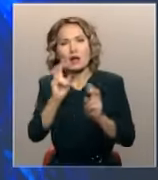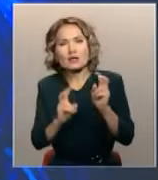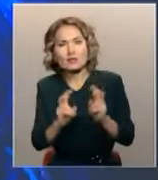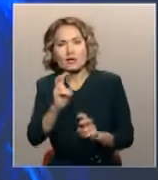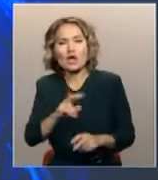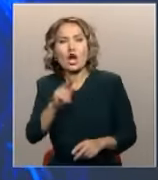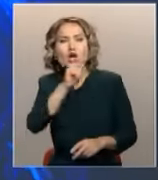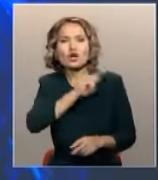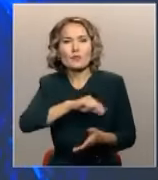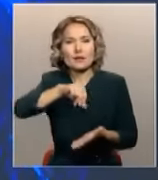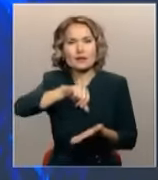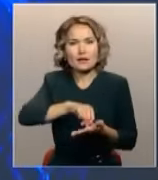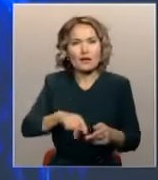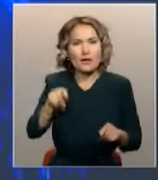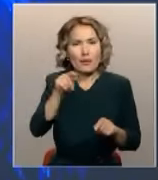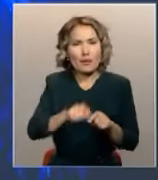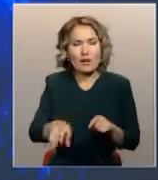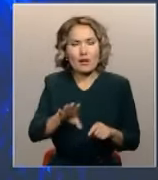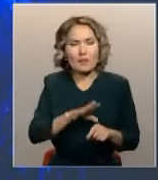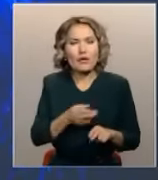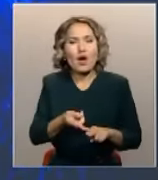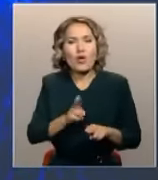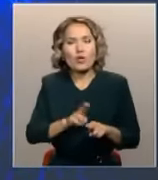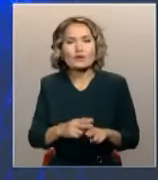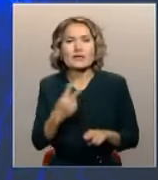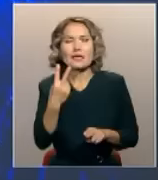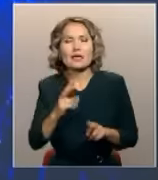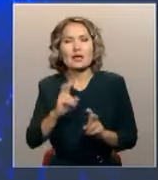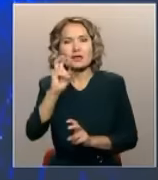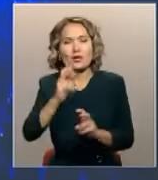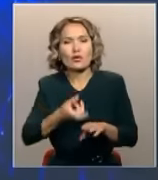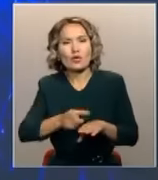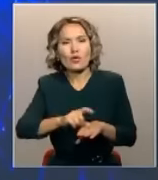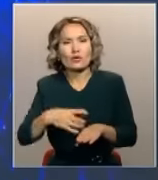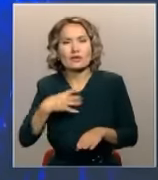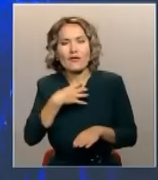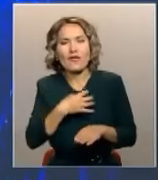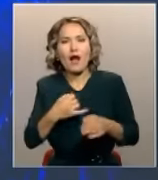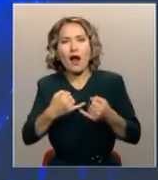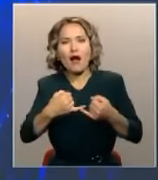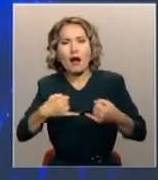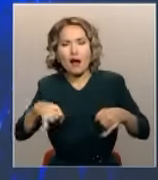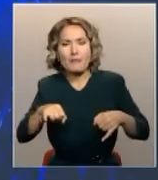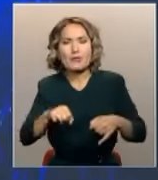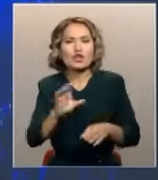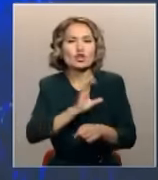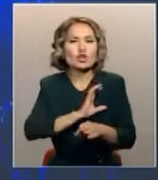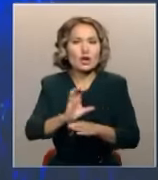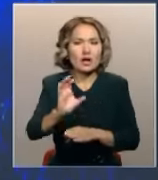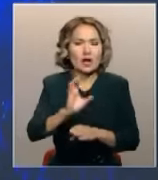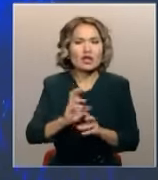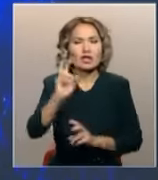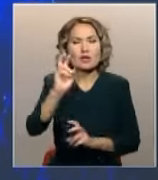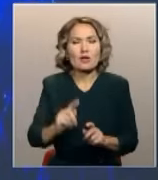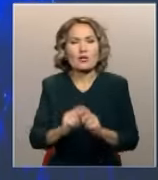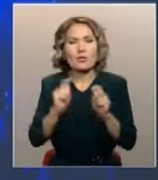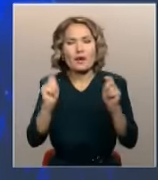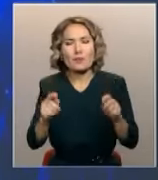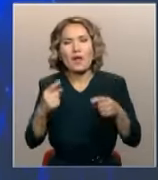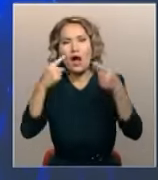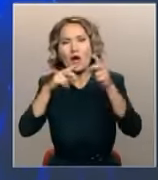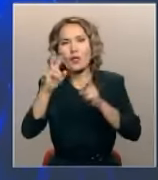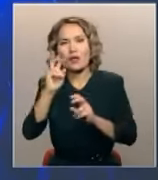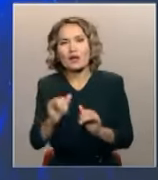қосты. Бұл екі жобаның да ел үшін маңызы зор. Оның бірі оптикалық кабель шығарады. Аймақтық индустрияландыру картасына